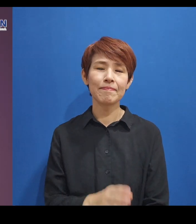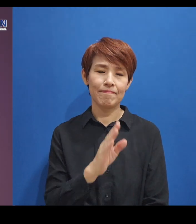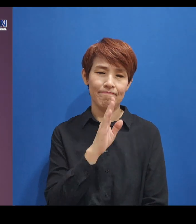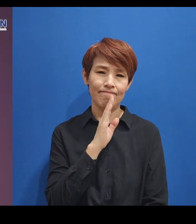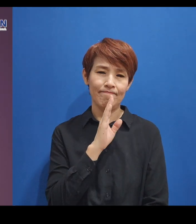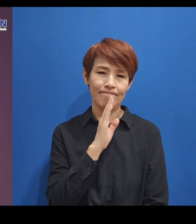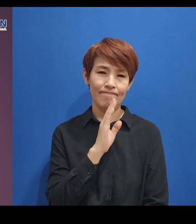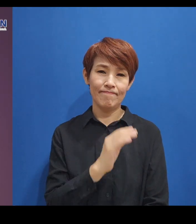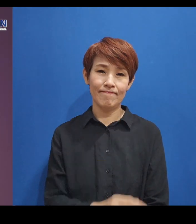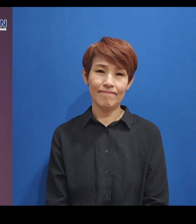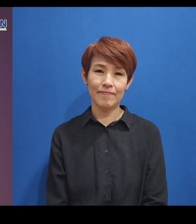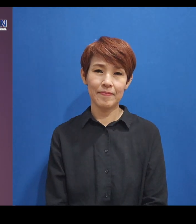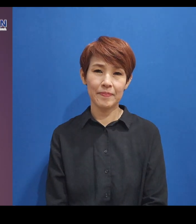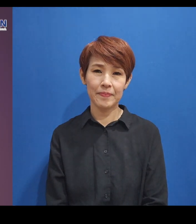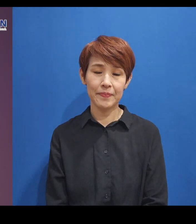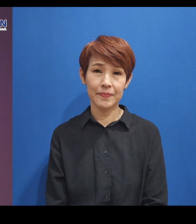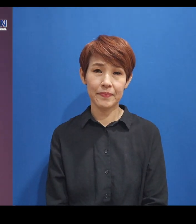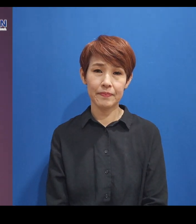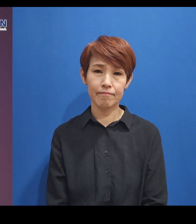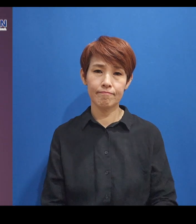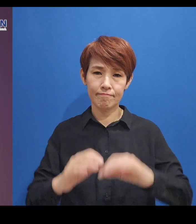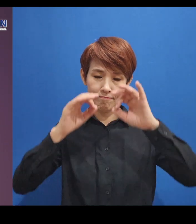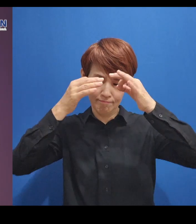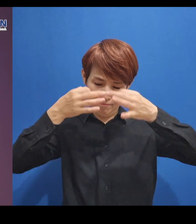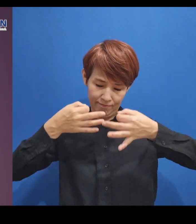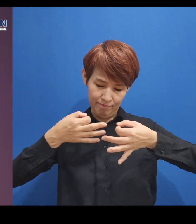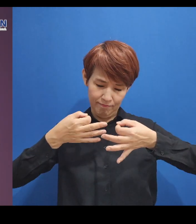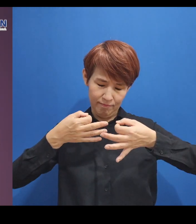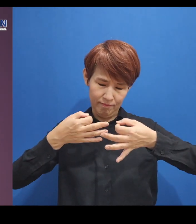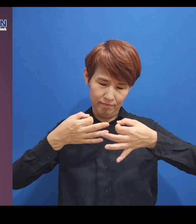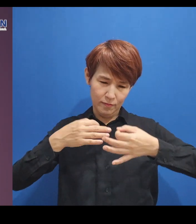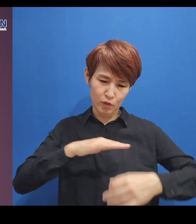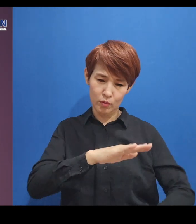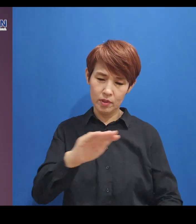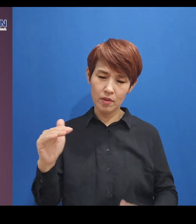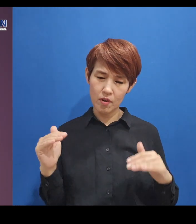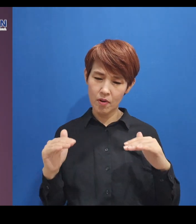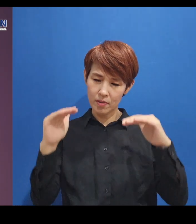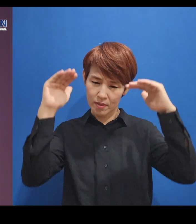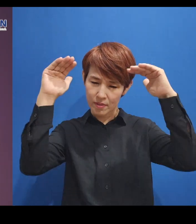진짜로 그런 거예요. 과연 우리는 어른인가?